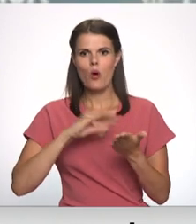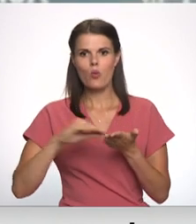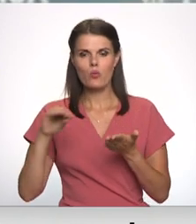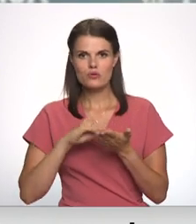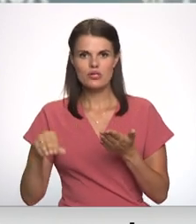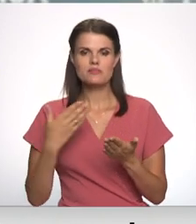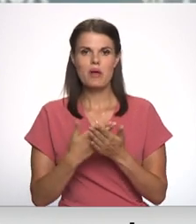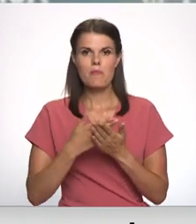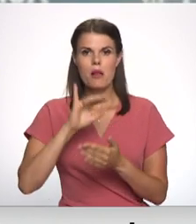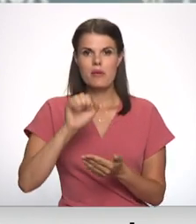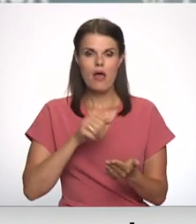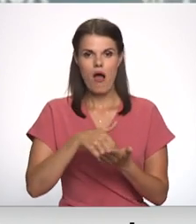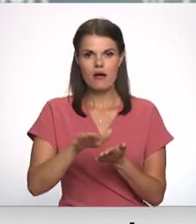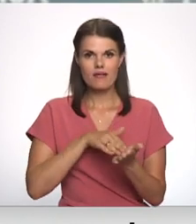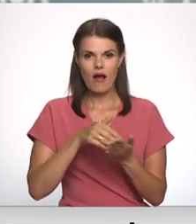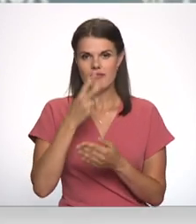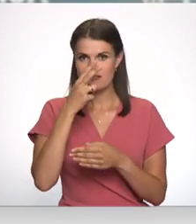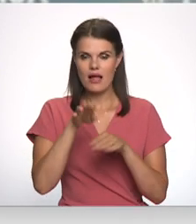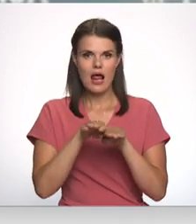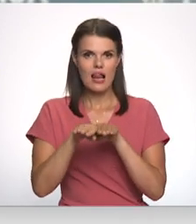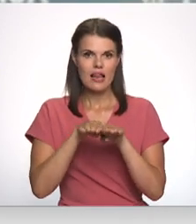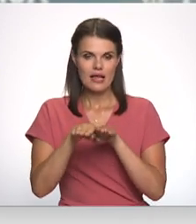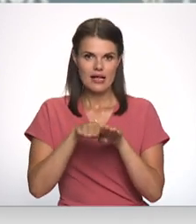Ja šis krāsojums līdzināsies